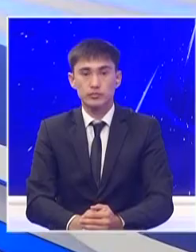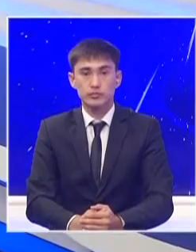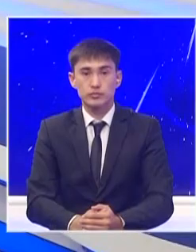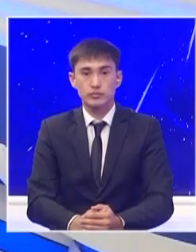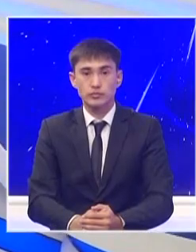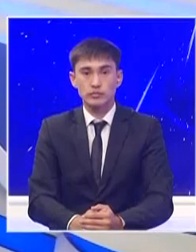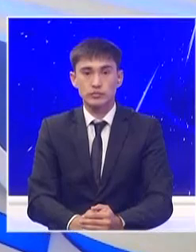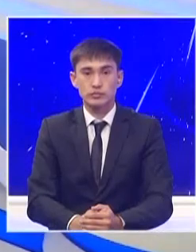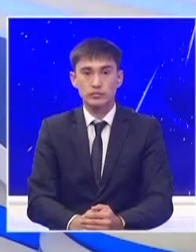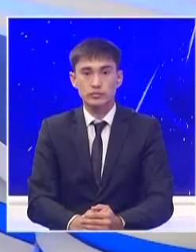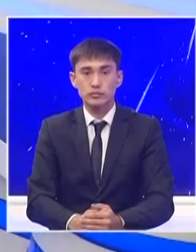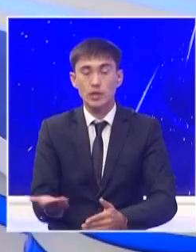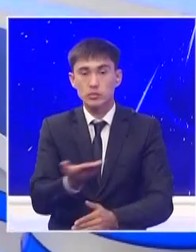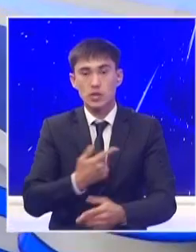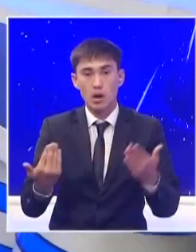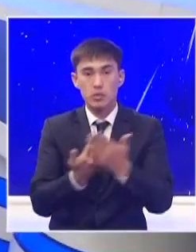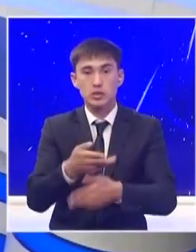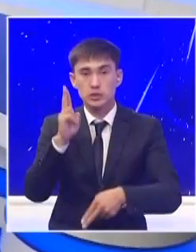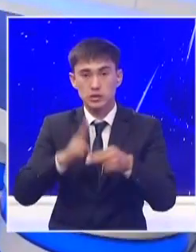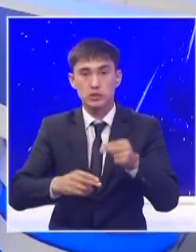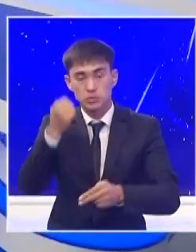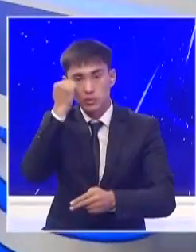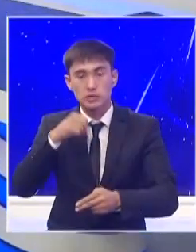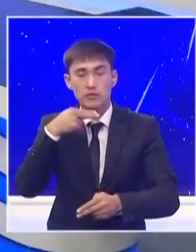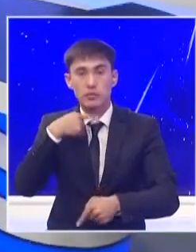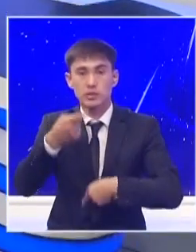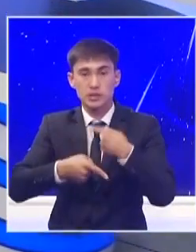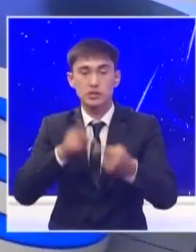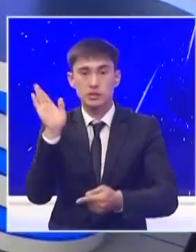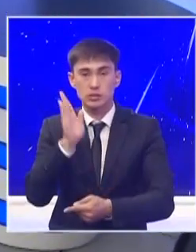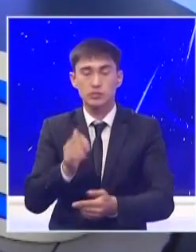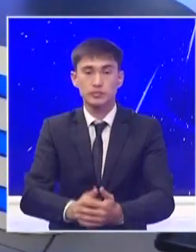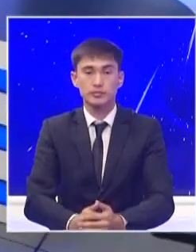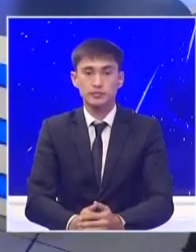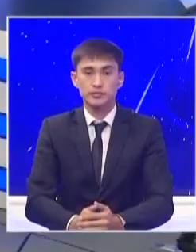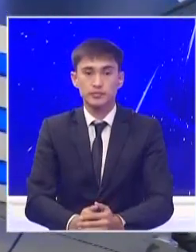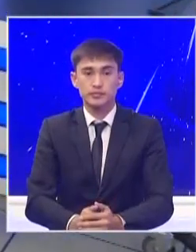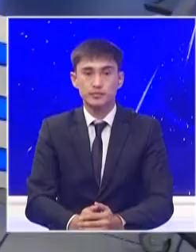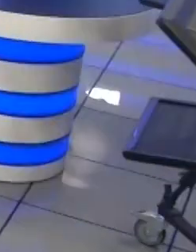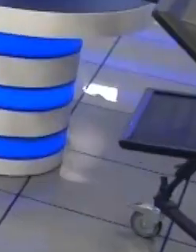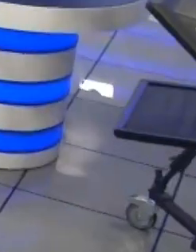Біздегі ақпараттар легі осындай, Жетісу арнасы қосулы болсын.